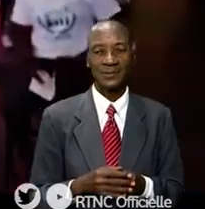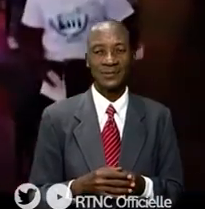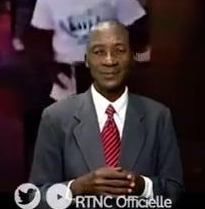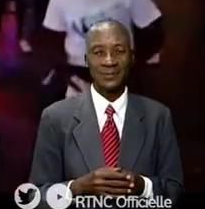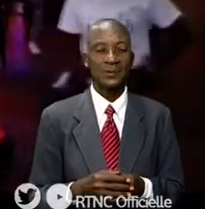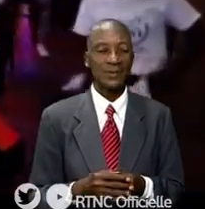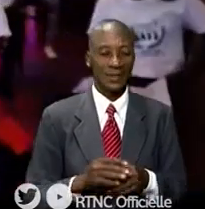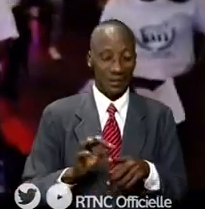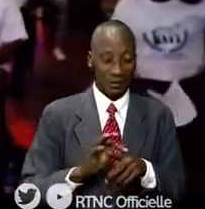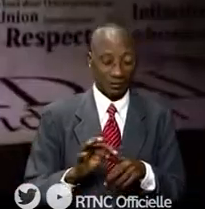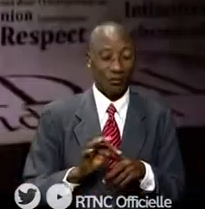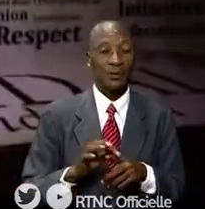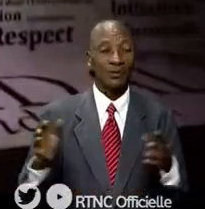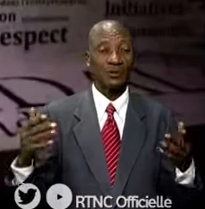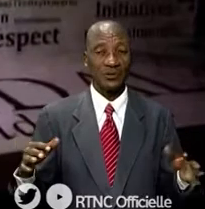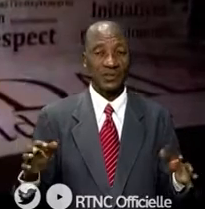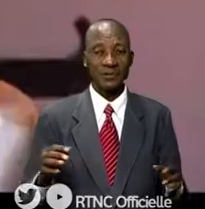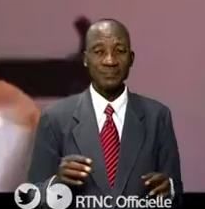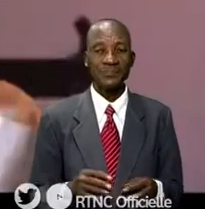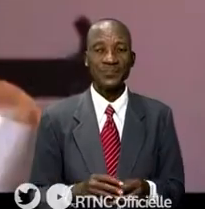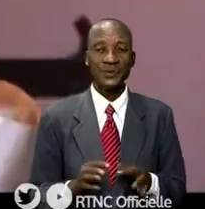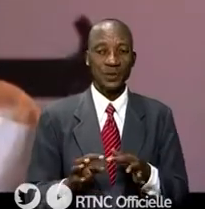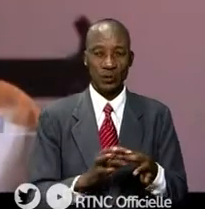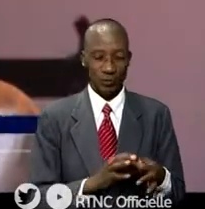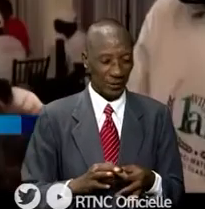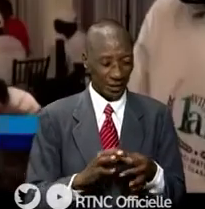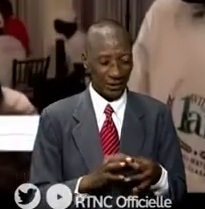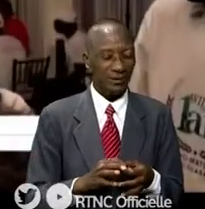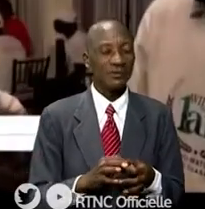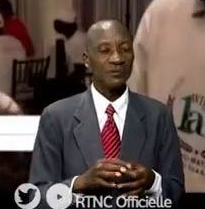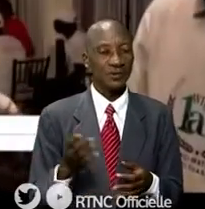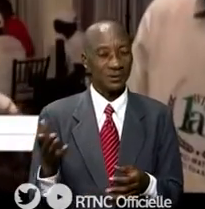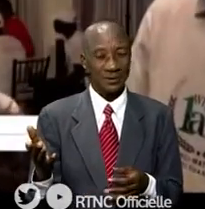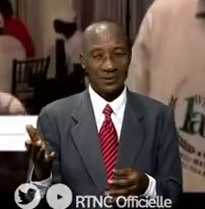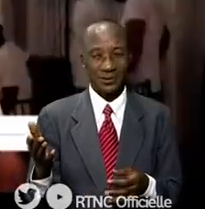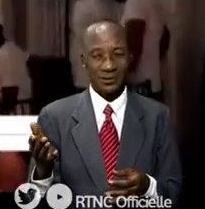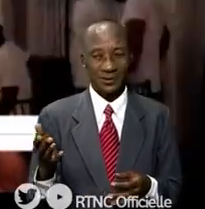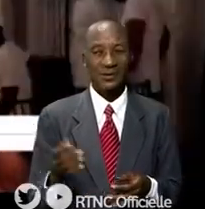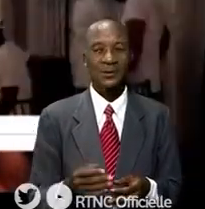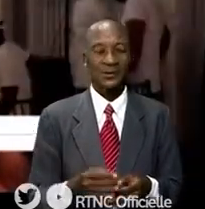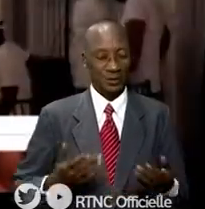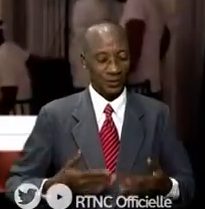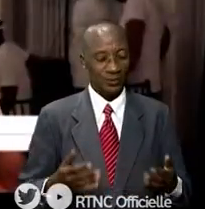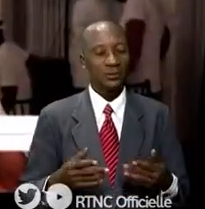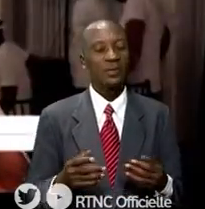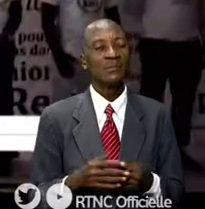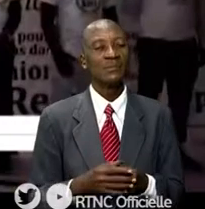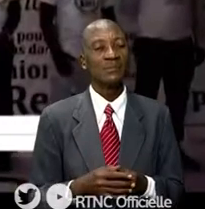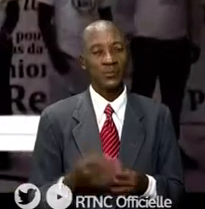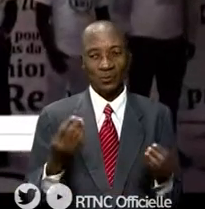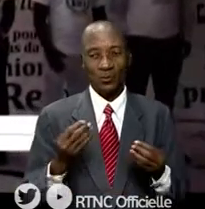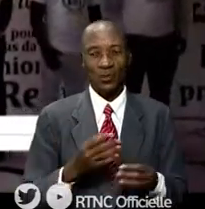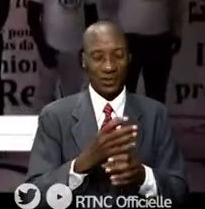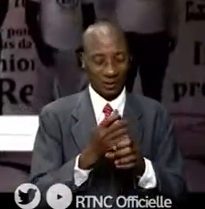La formation finie, les coopératives qui ont reçu des fonds peuvent envisager de beaux jours. Preuve de plus de